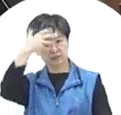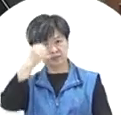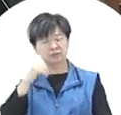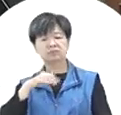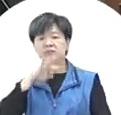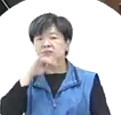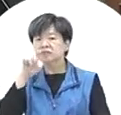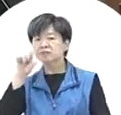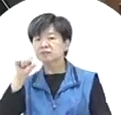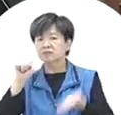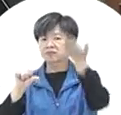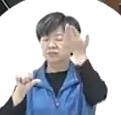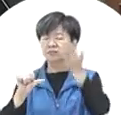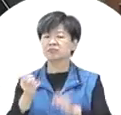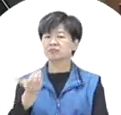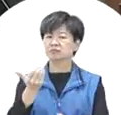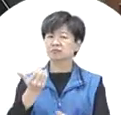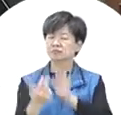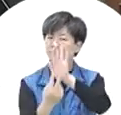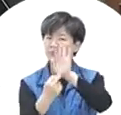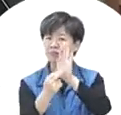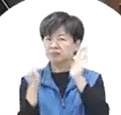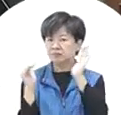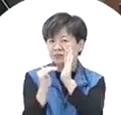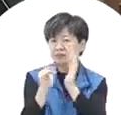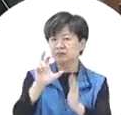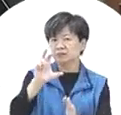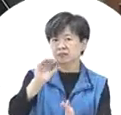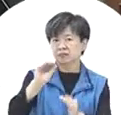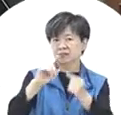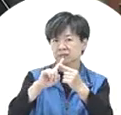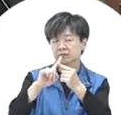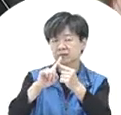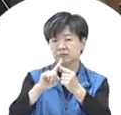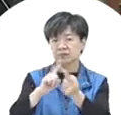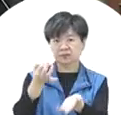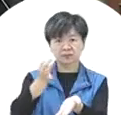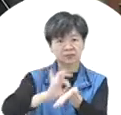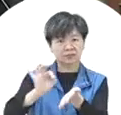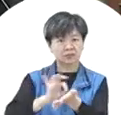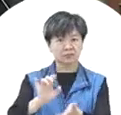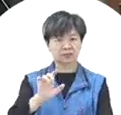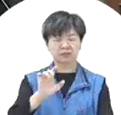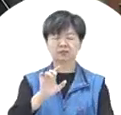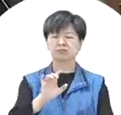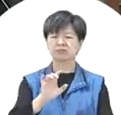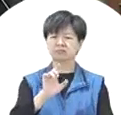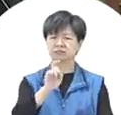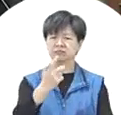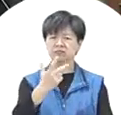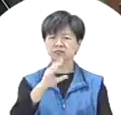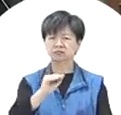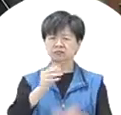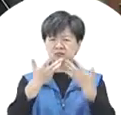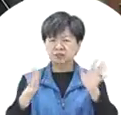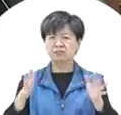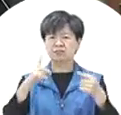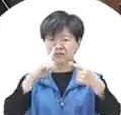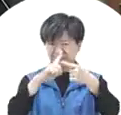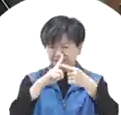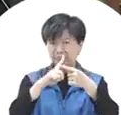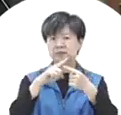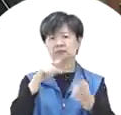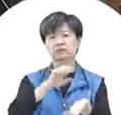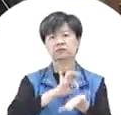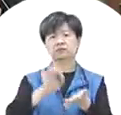上的人口刚刚已经讲了快70万，结果你只有 17.8 万人可以使用，这是什么政策？这是空的政策，